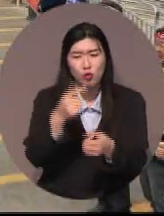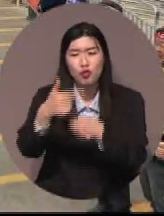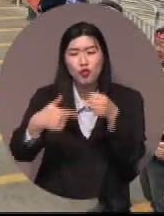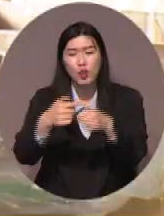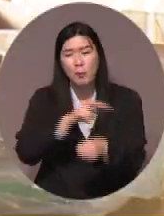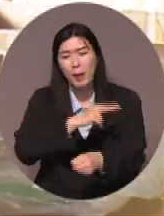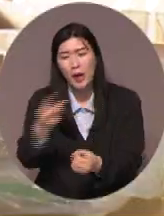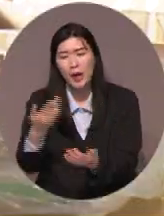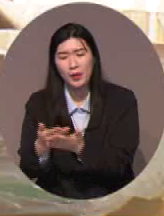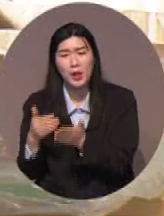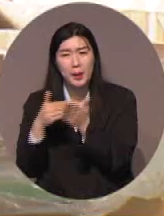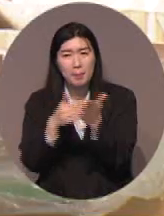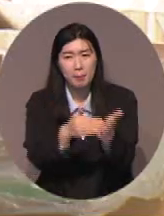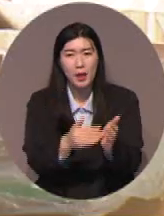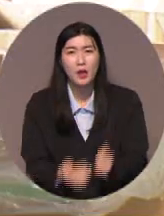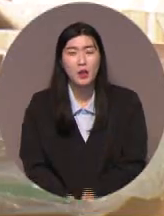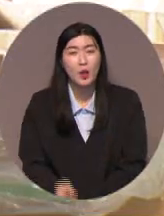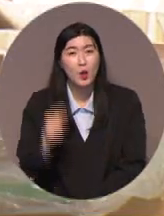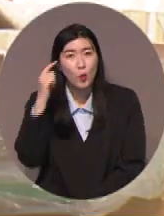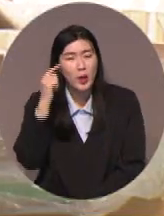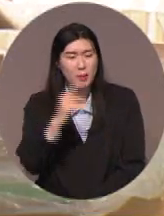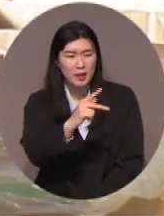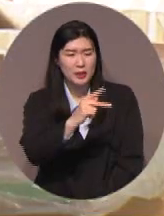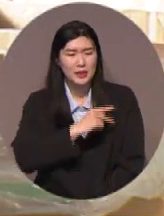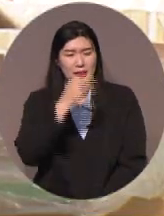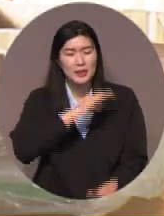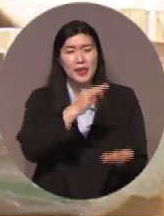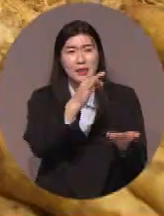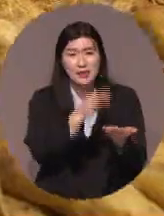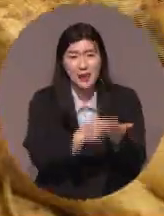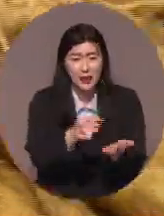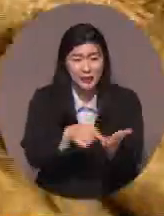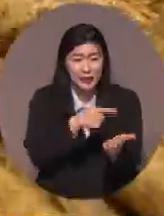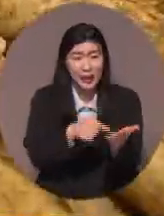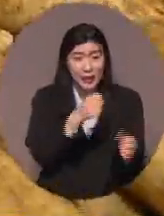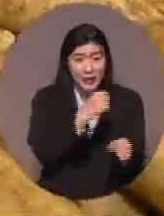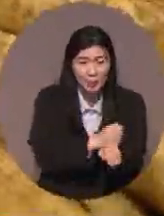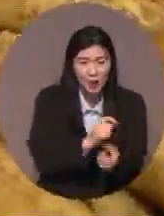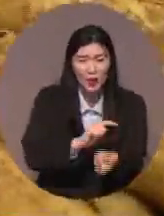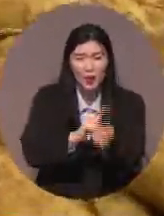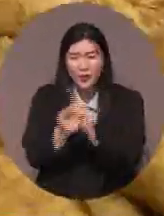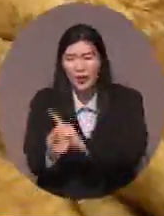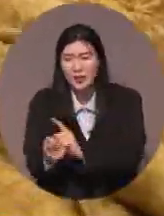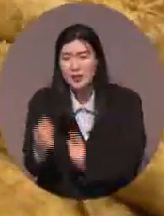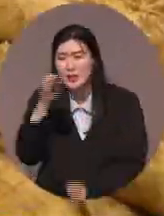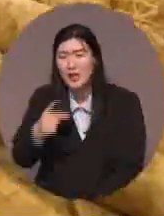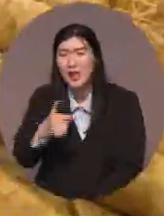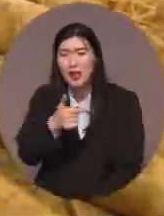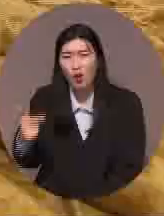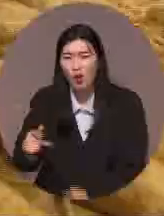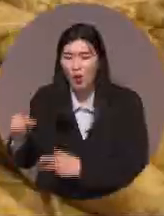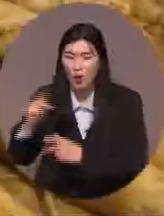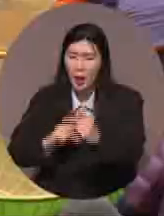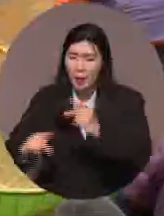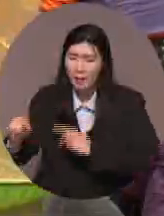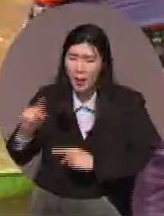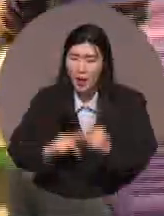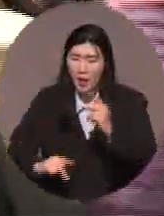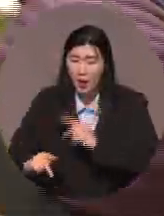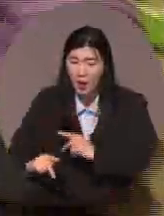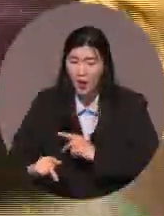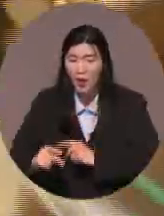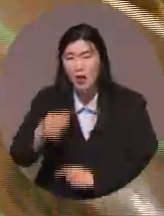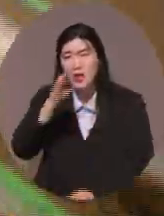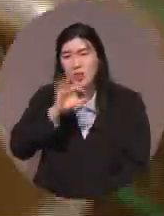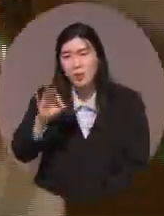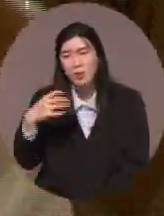있습니다. 저금리로 받은 정책 자금을 상환하게 되면 현 상황에선 신용도에 따라 고금리로 대환할 수밖에